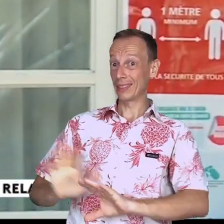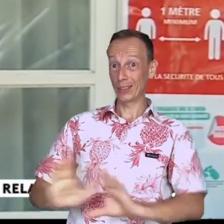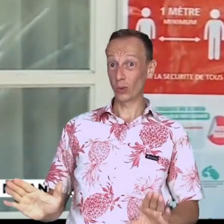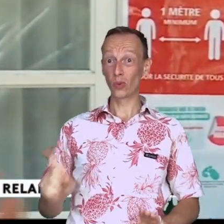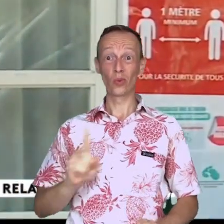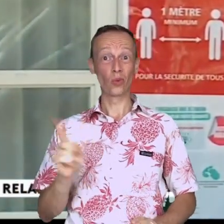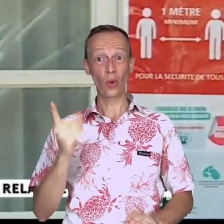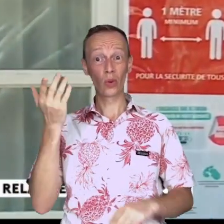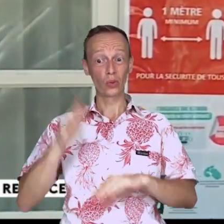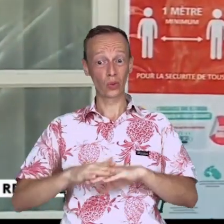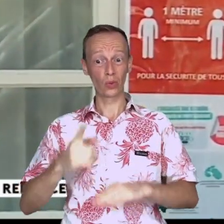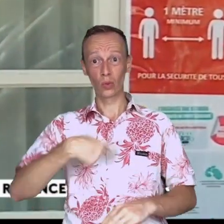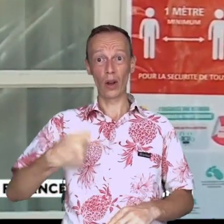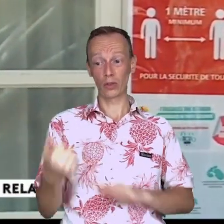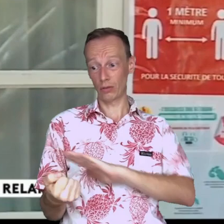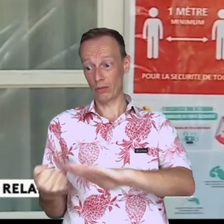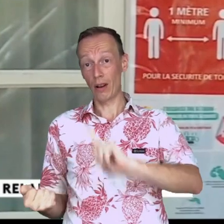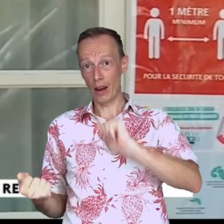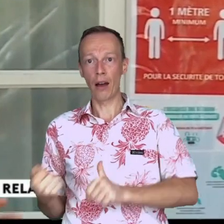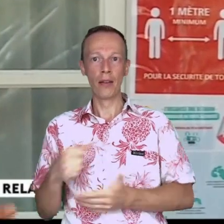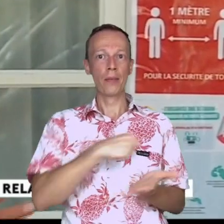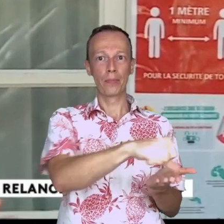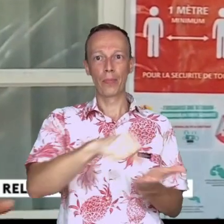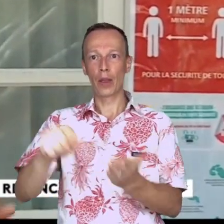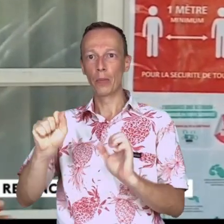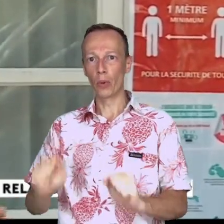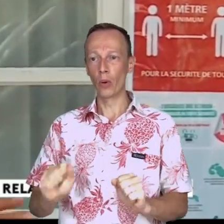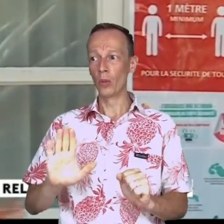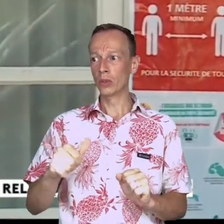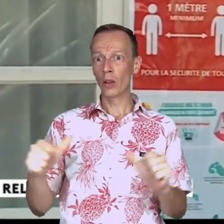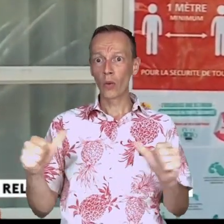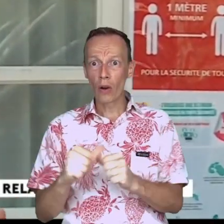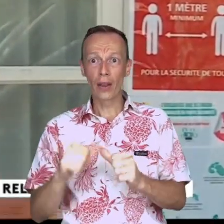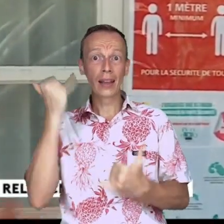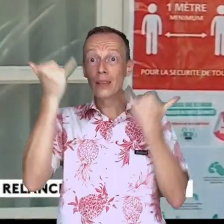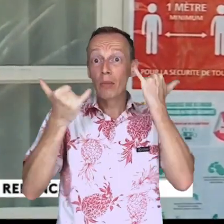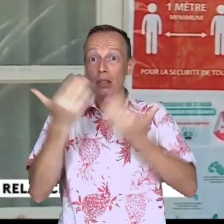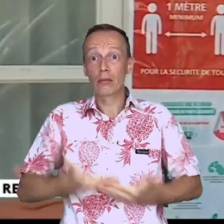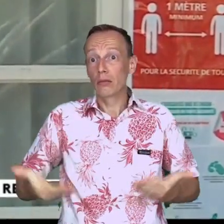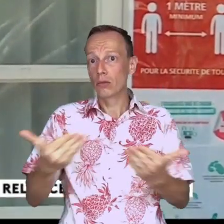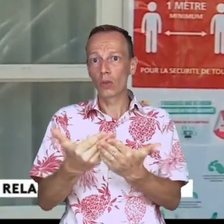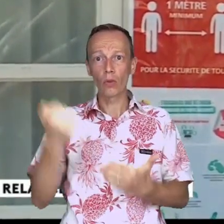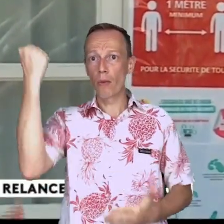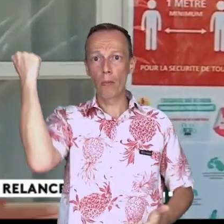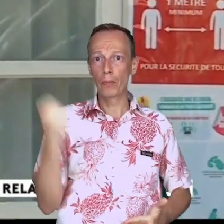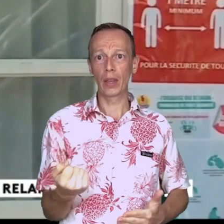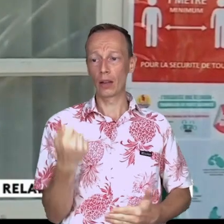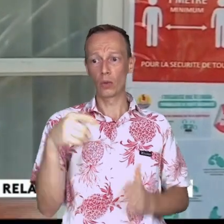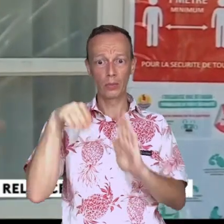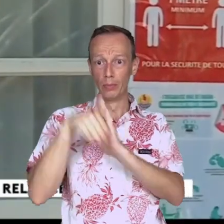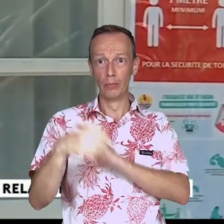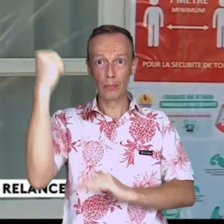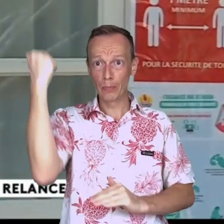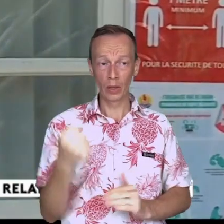sur emprunt, il ne peut se faire que sur fonds propres. Donc effectivement là, il y a une difficulté à gérer si nous n'arrivions pas, si la situation par exemple